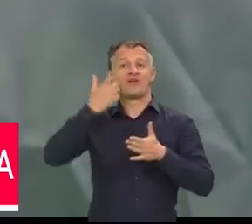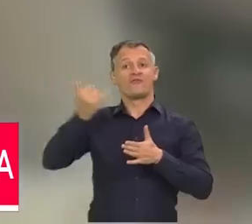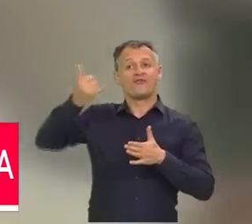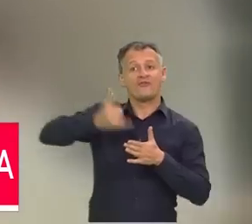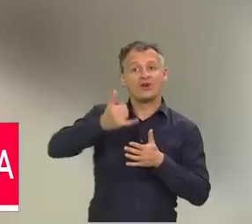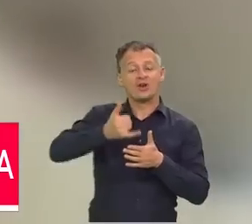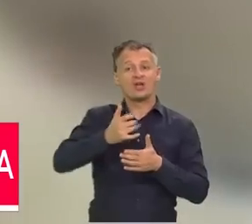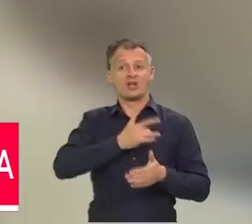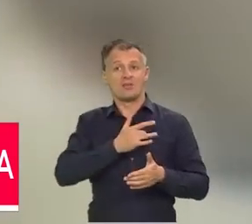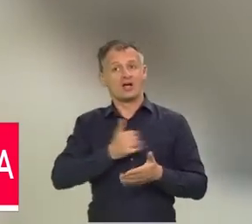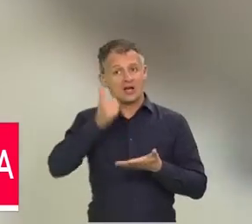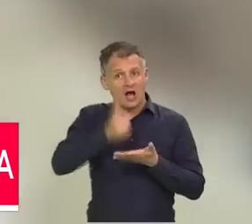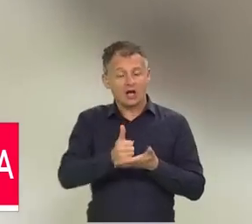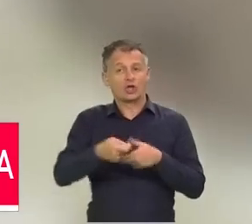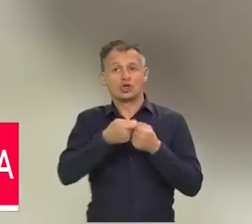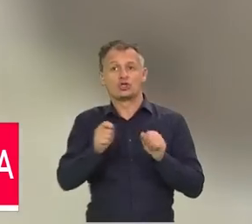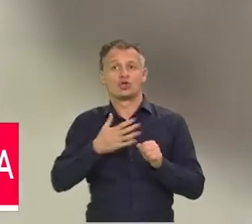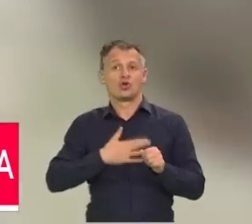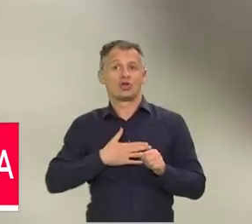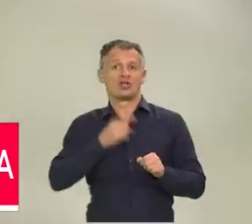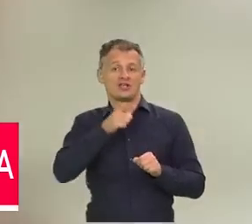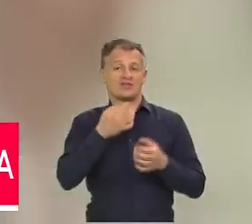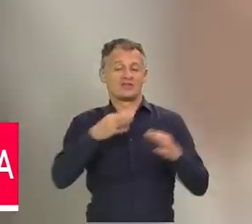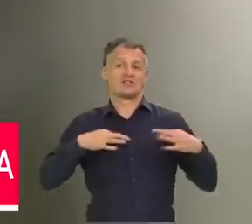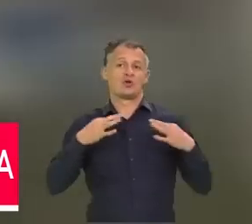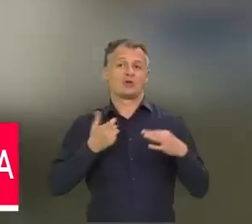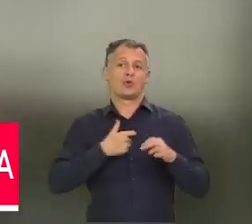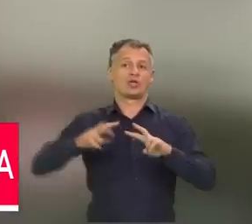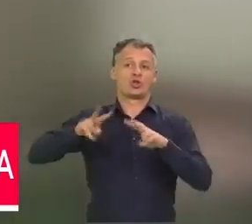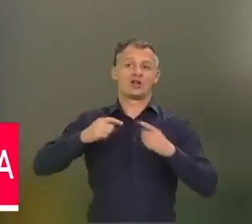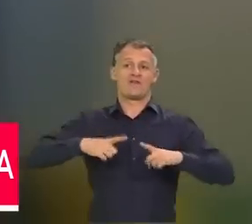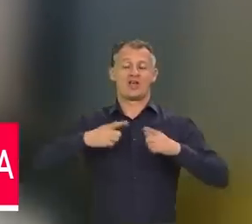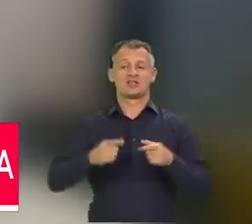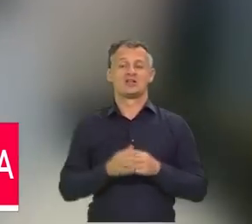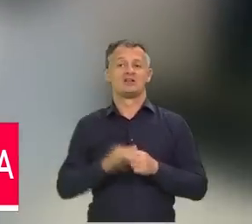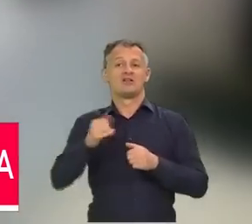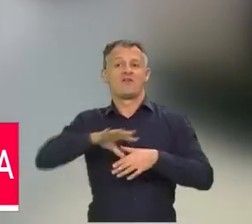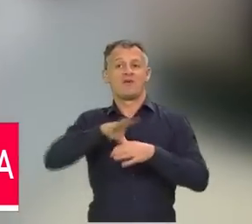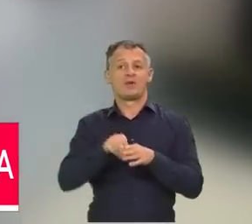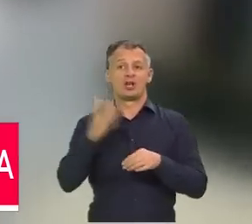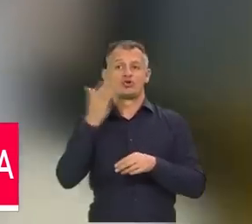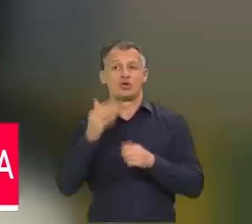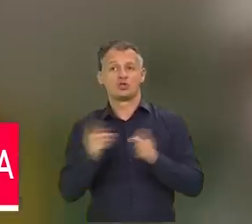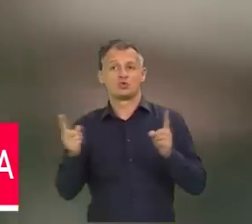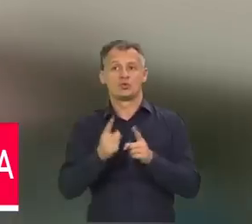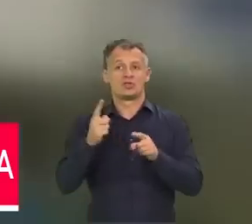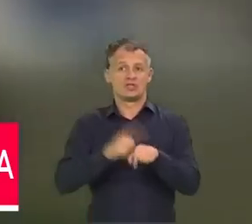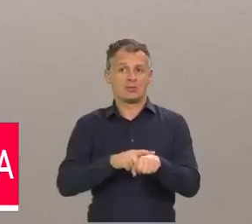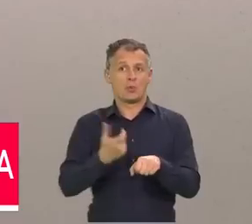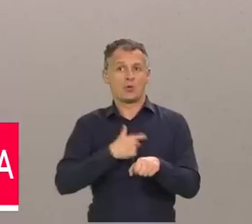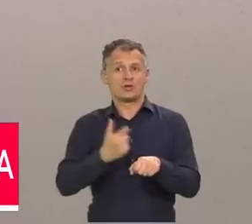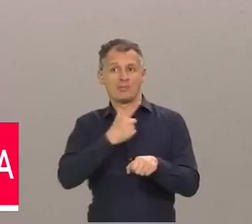Tot ce își dorește acum adolescenta este să fie sănătoasă, ca să se poată întoarce la viața normală, la familie, la școală. În scurt timp va putea fi